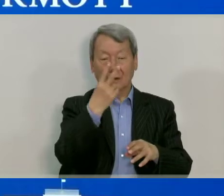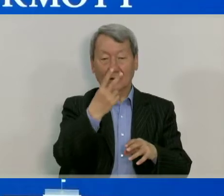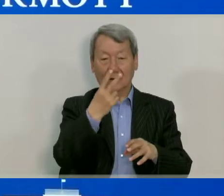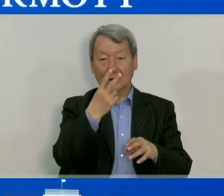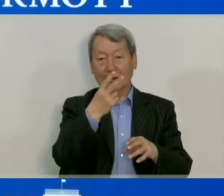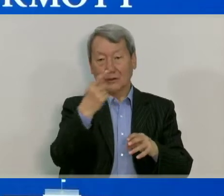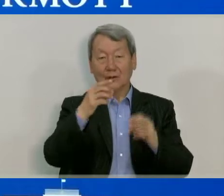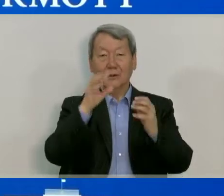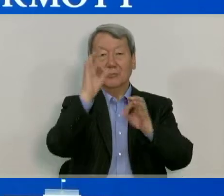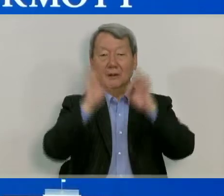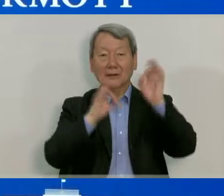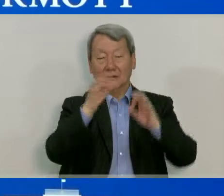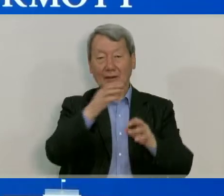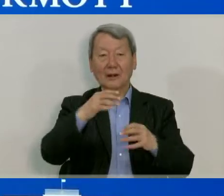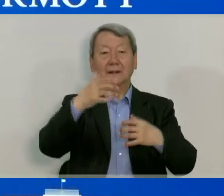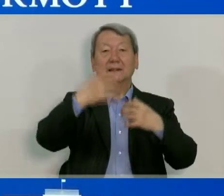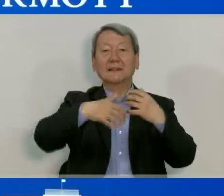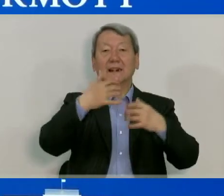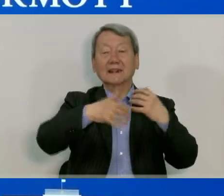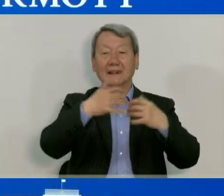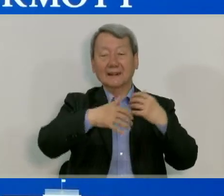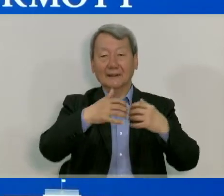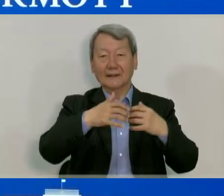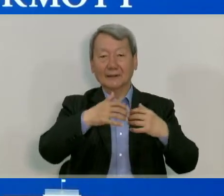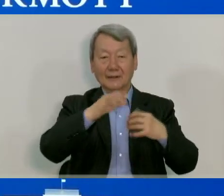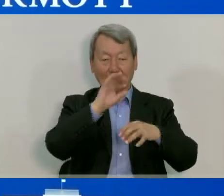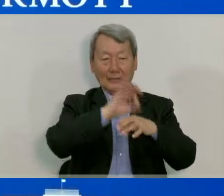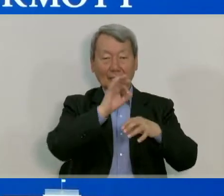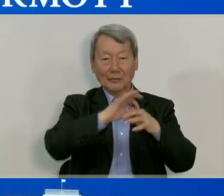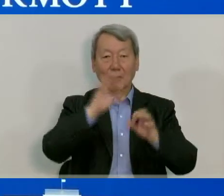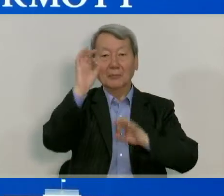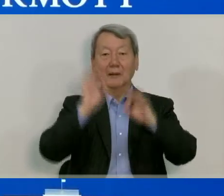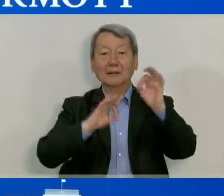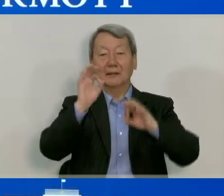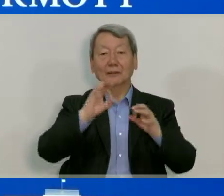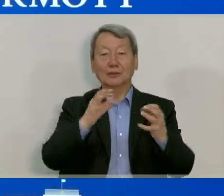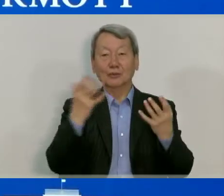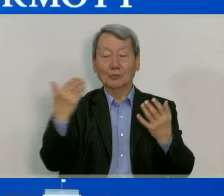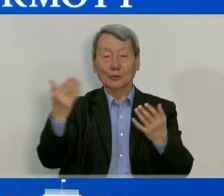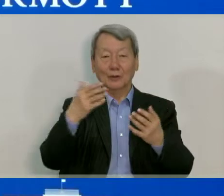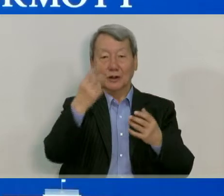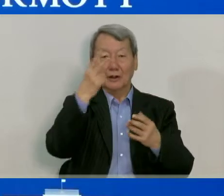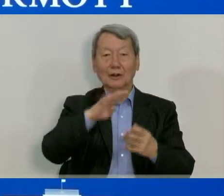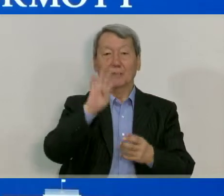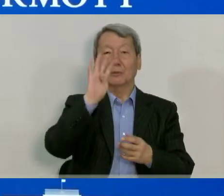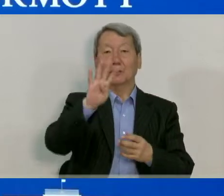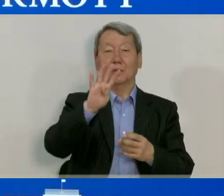2.18% түзіп атады. Орто ордукта тургандары